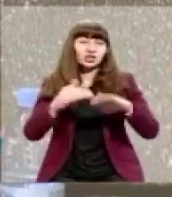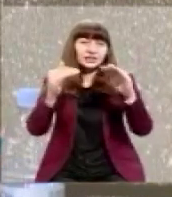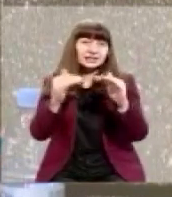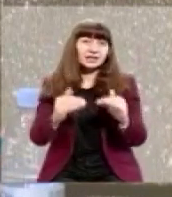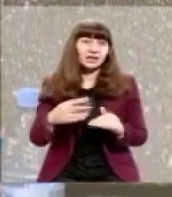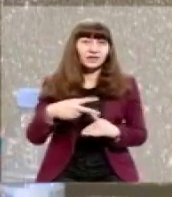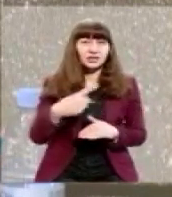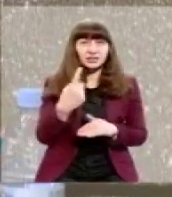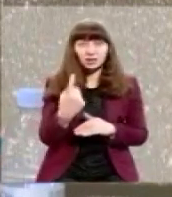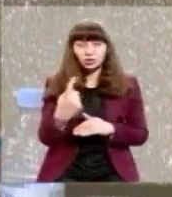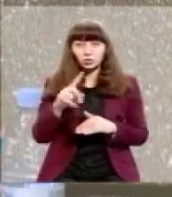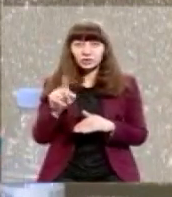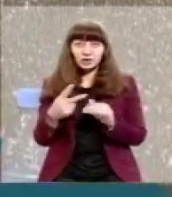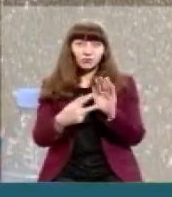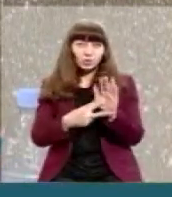на